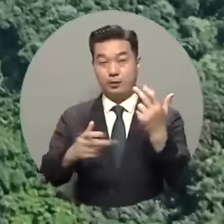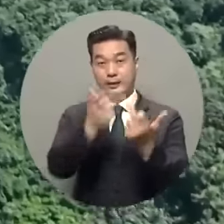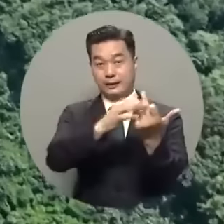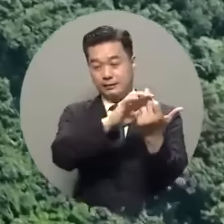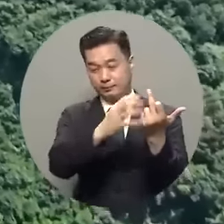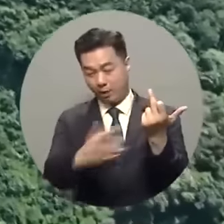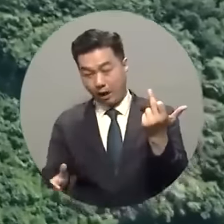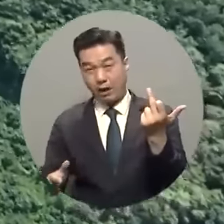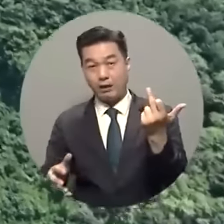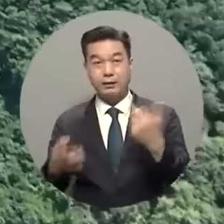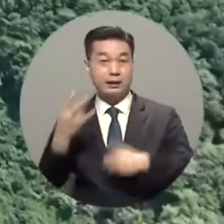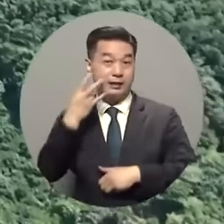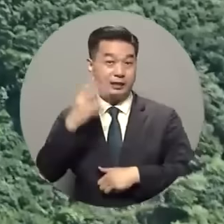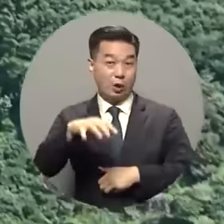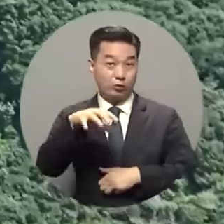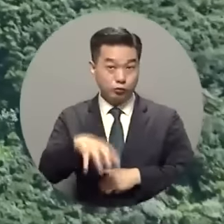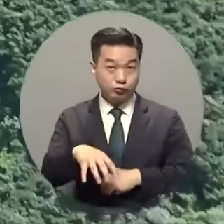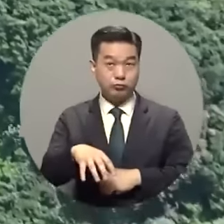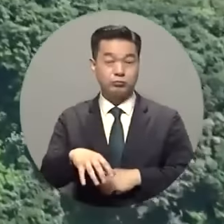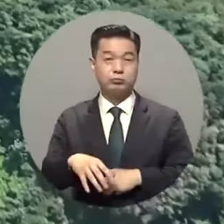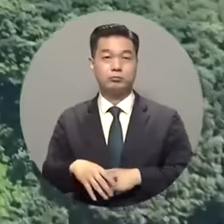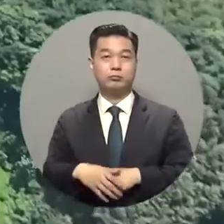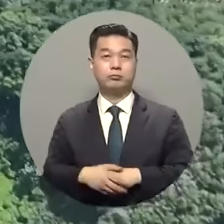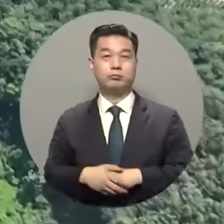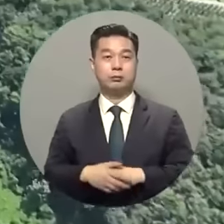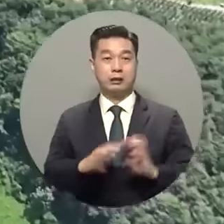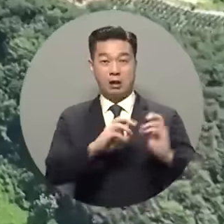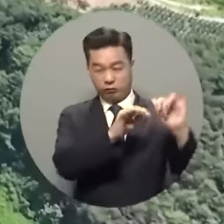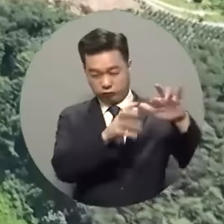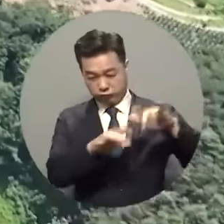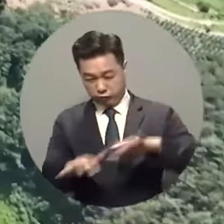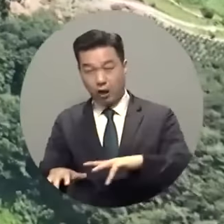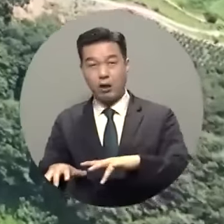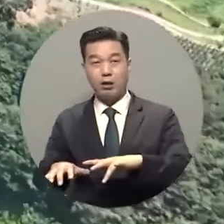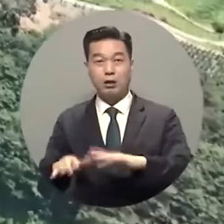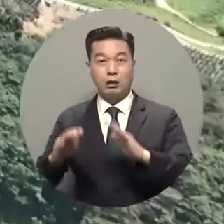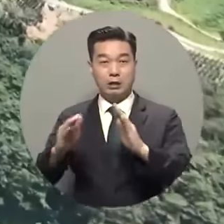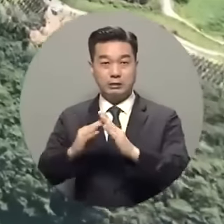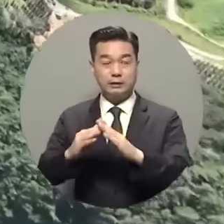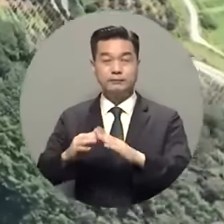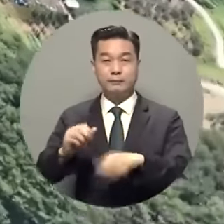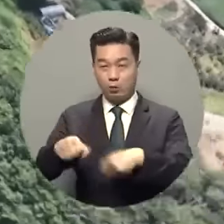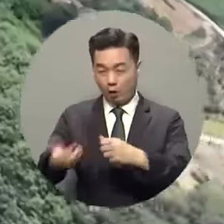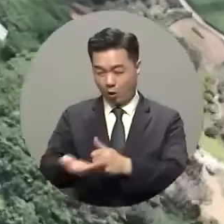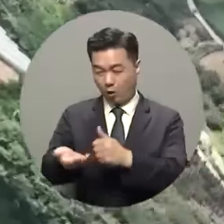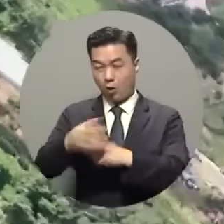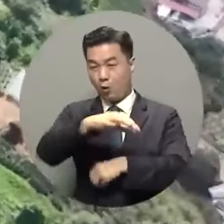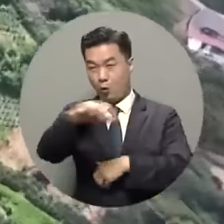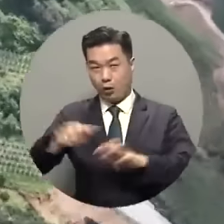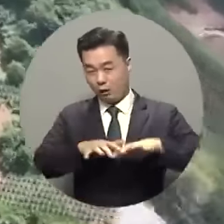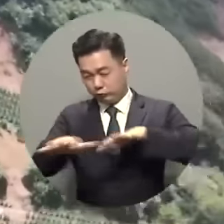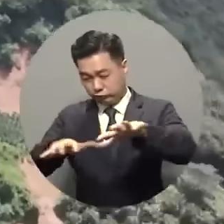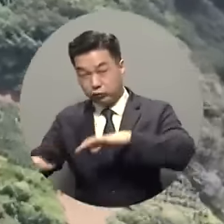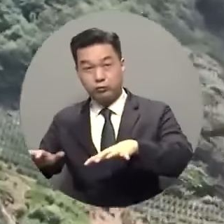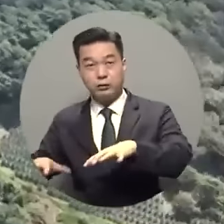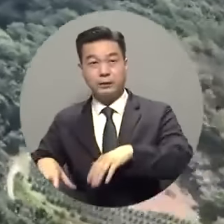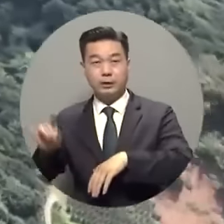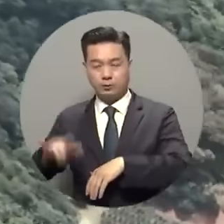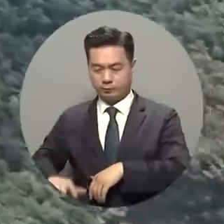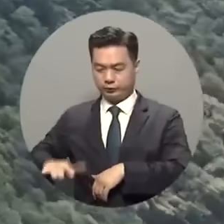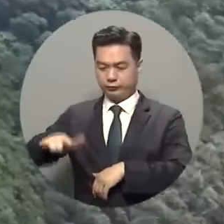예천군 동사이 토사가 축사와 농경지를 덮쳤습니다 산사태 시작점을 찾기 위해 드론을 올려 보내니 산